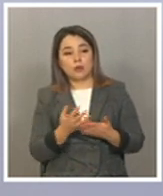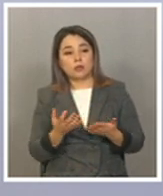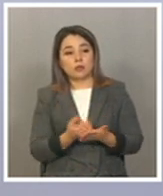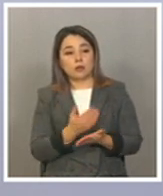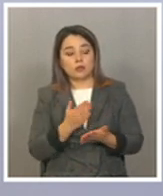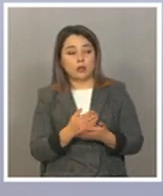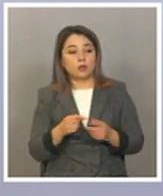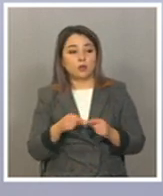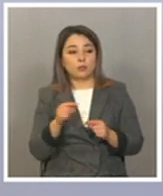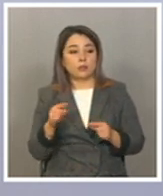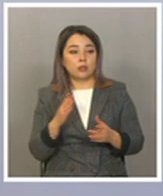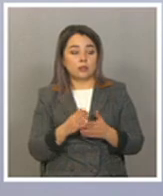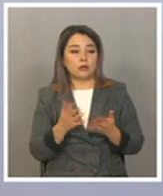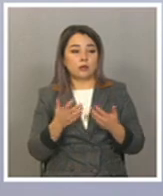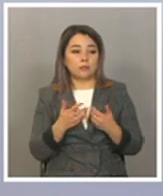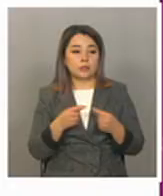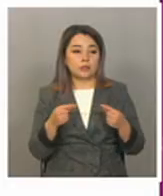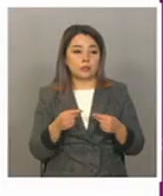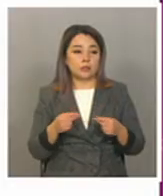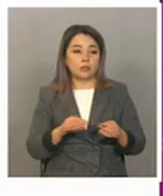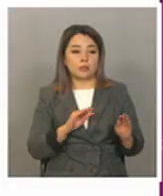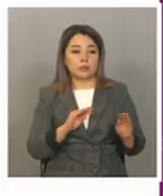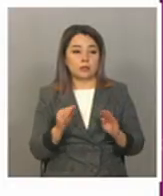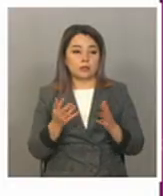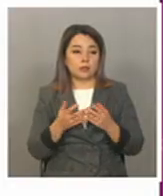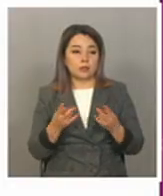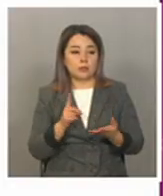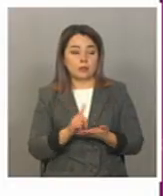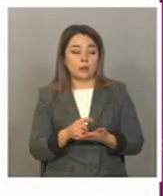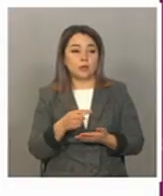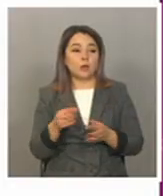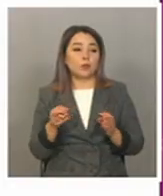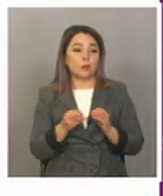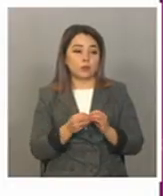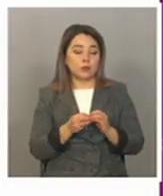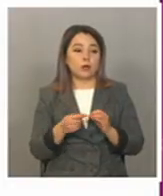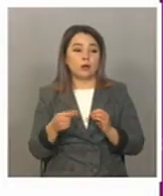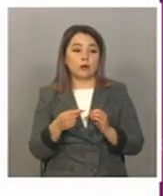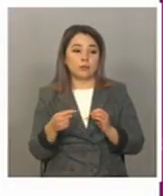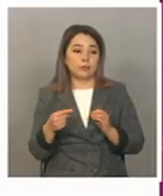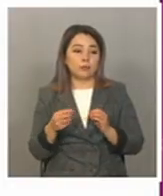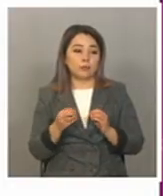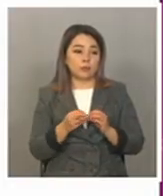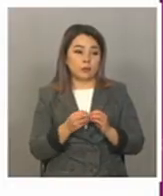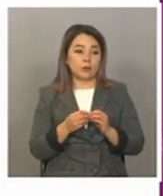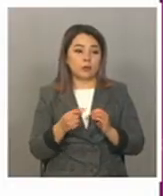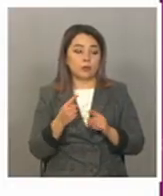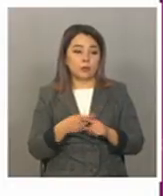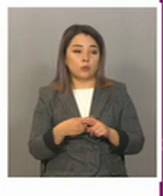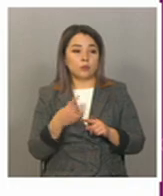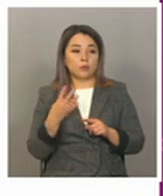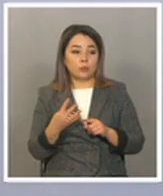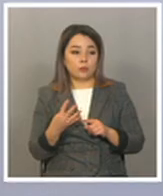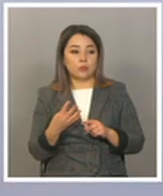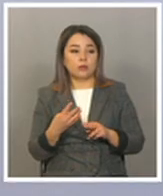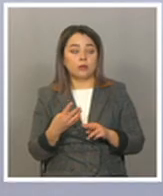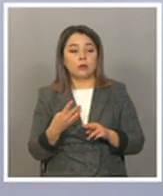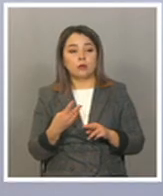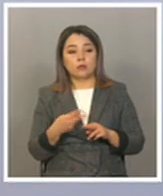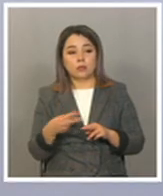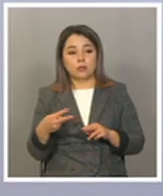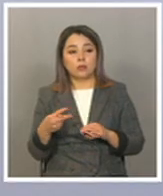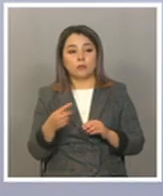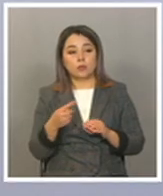түбірлерді есеп шартына тексерейік. Минус 10-ды аламыз. Алымында минус 10, бөліміне минус 10 қосылған 4